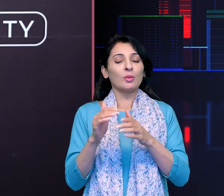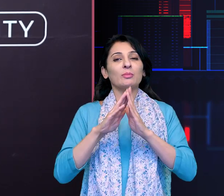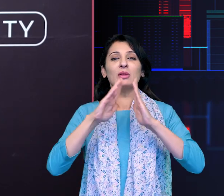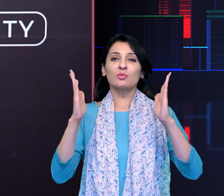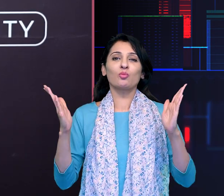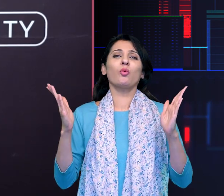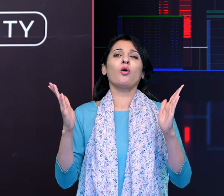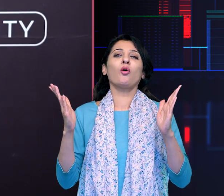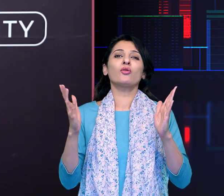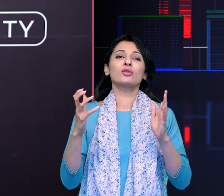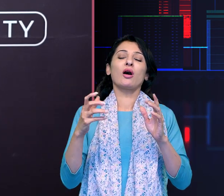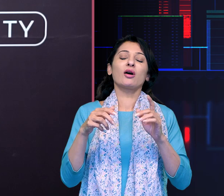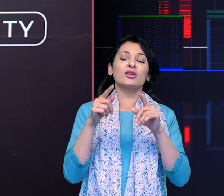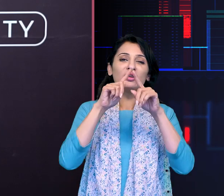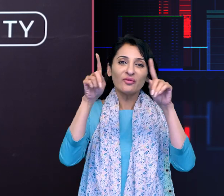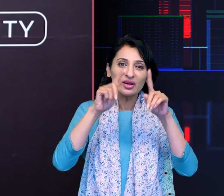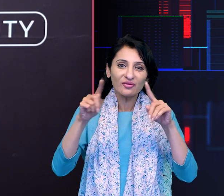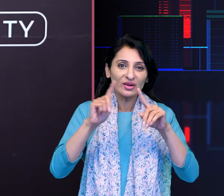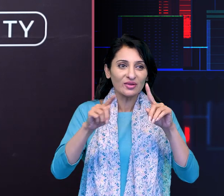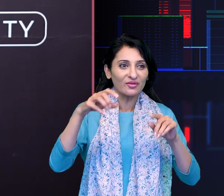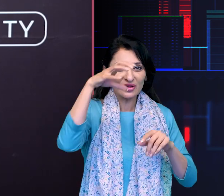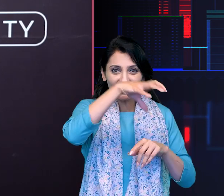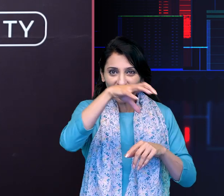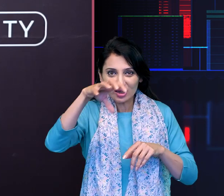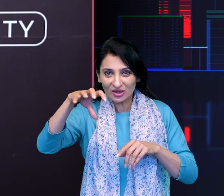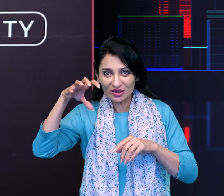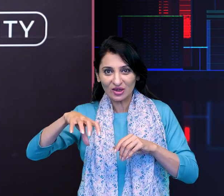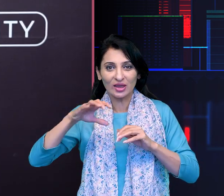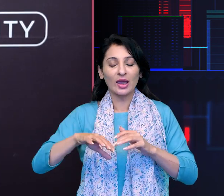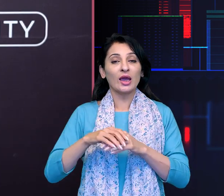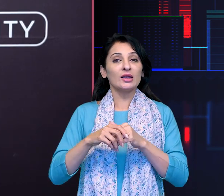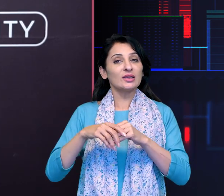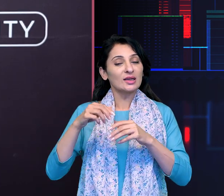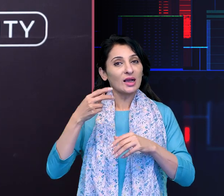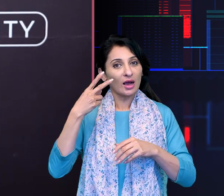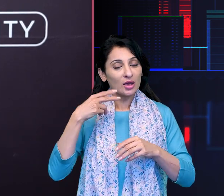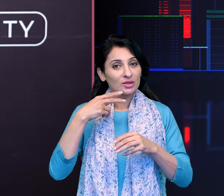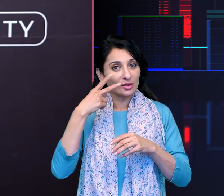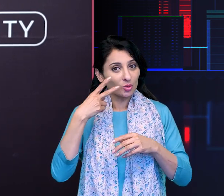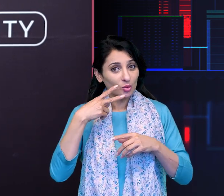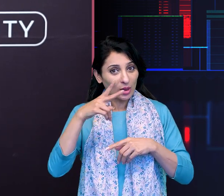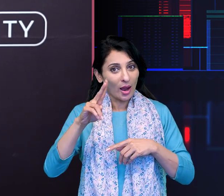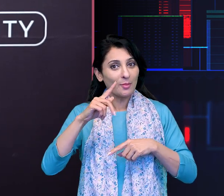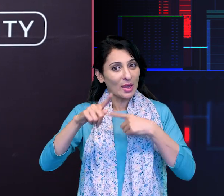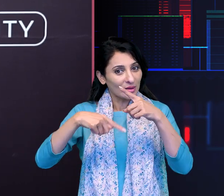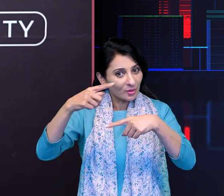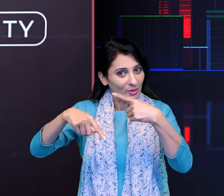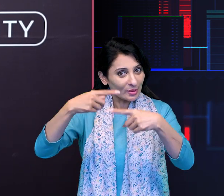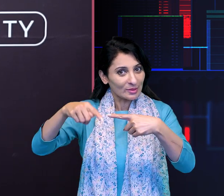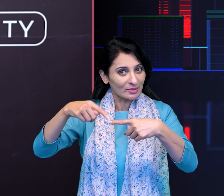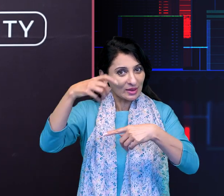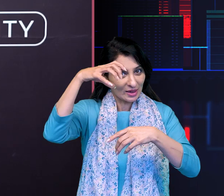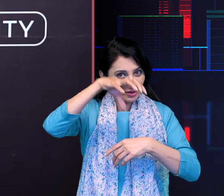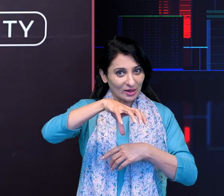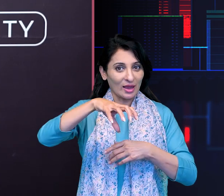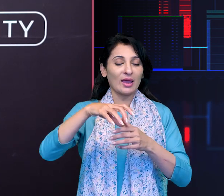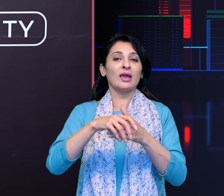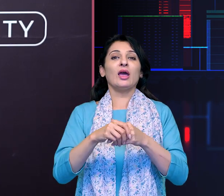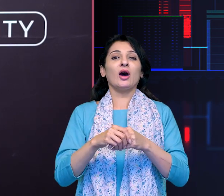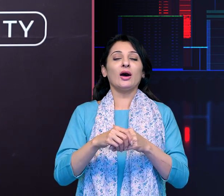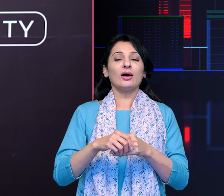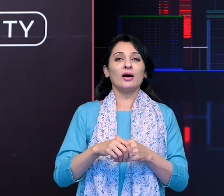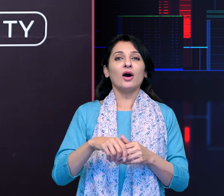जिनको हाईटेक साइट्स भी कहा गया जैसे 1981 में लहर फोर्ट और शालामर बाग इन दोनों को आगे अन पेड़